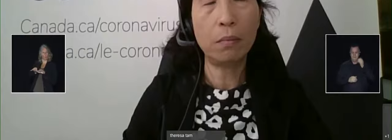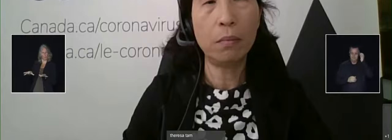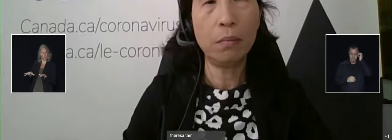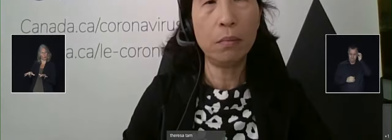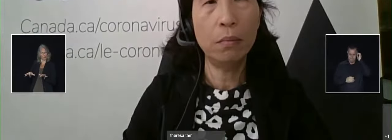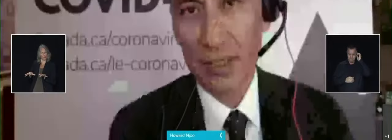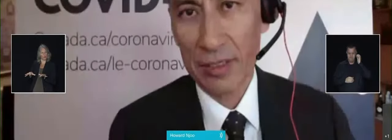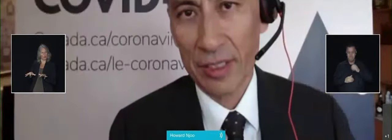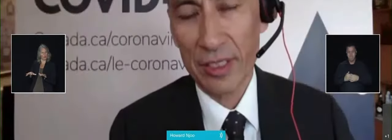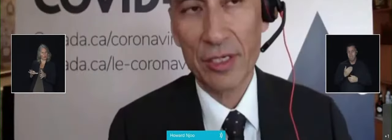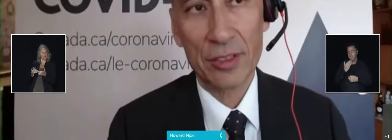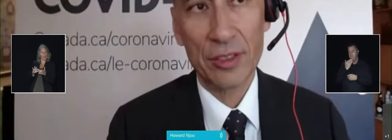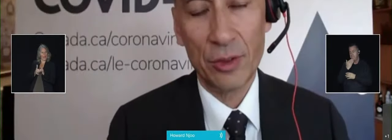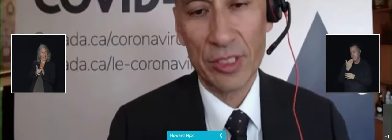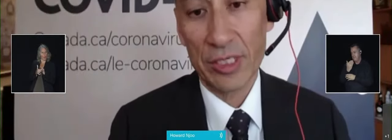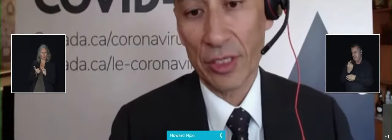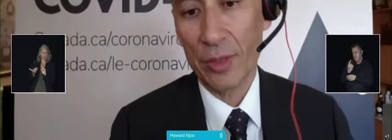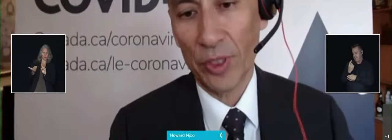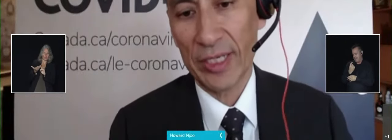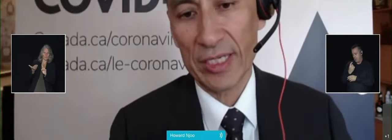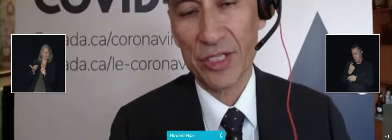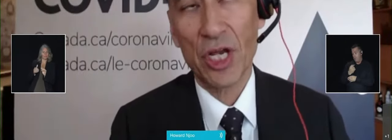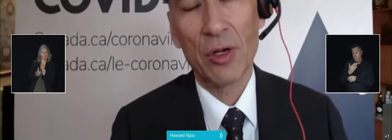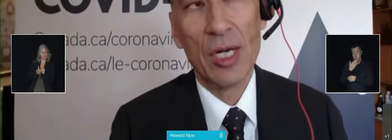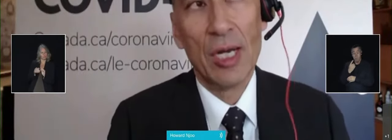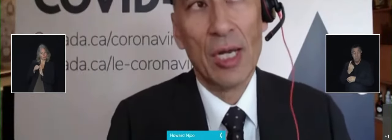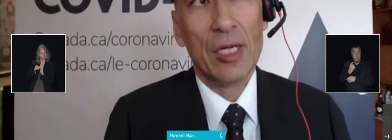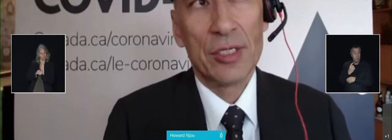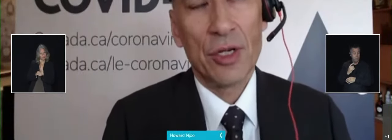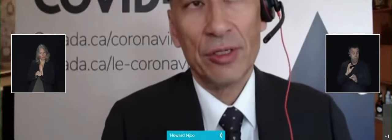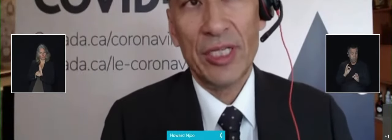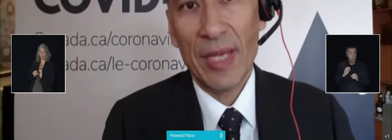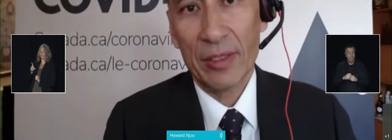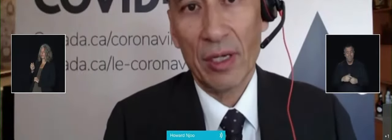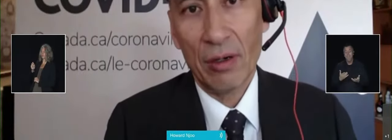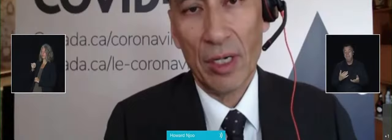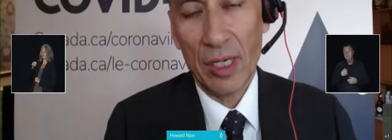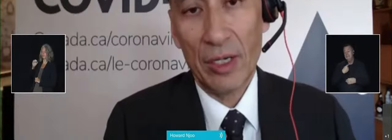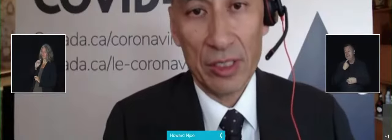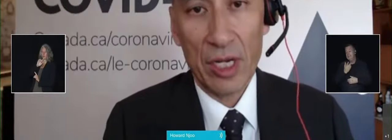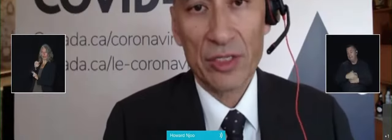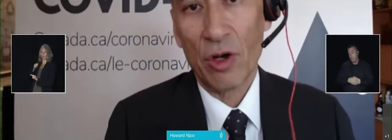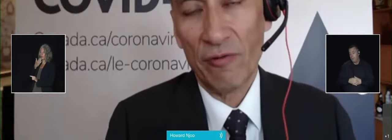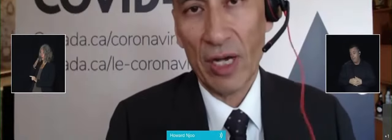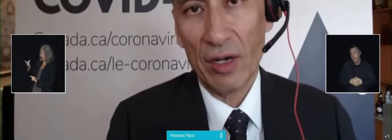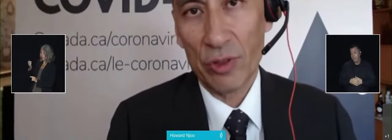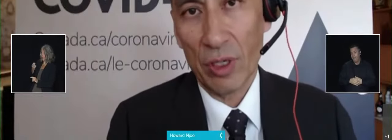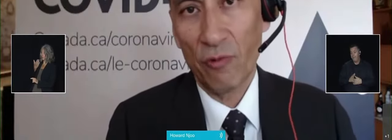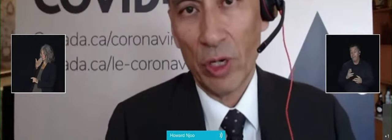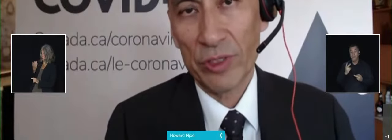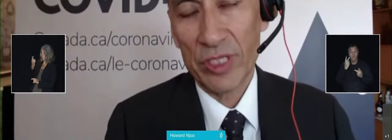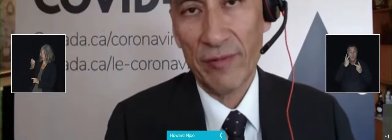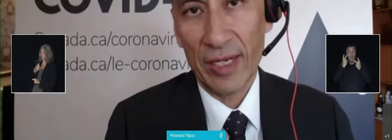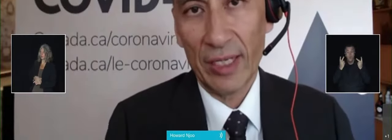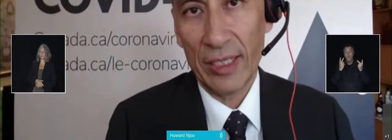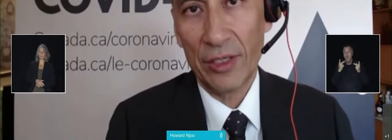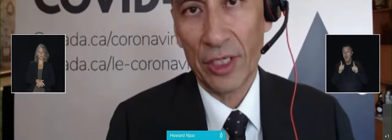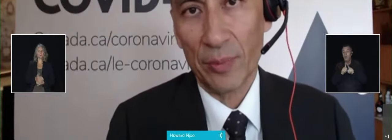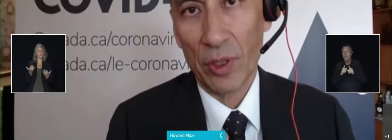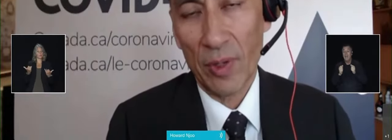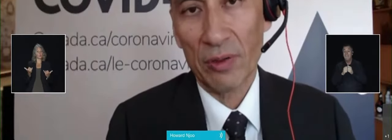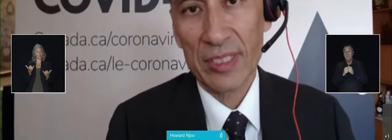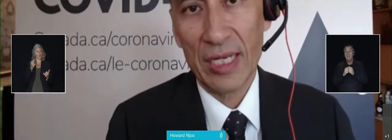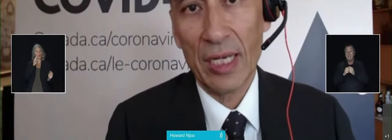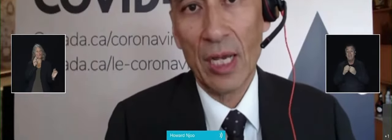Merci pour la question, c'est Dr. News. C'est une bonne question. Ce qu'on dit maintenant et ce qu'on voit aussi avec les